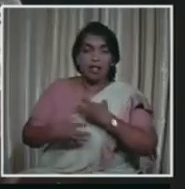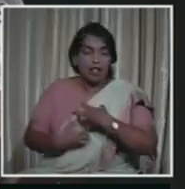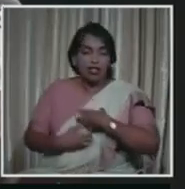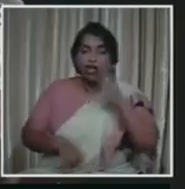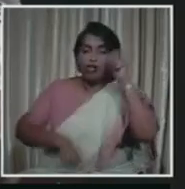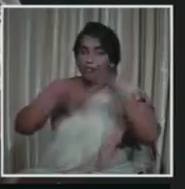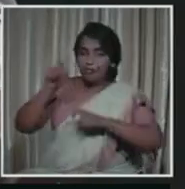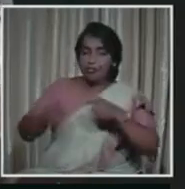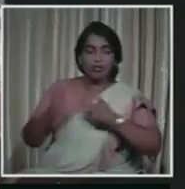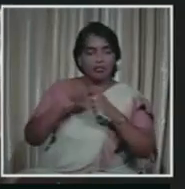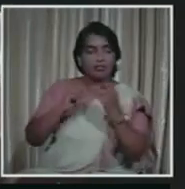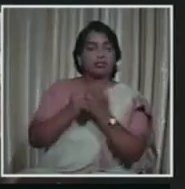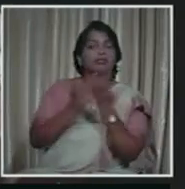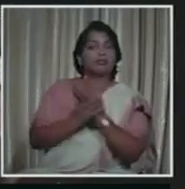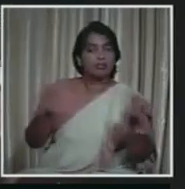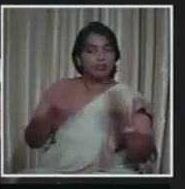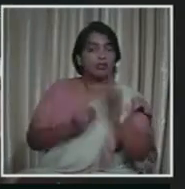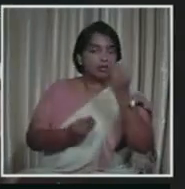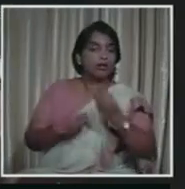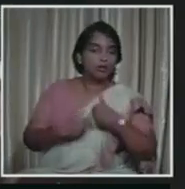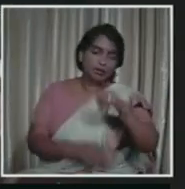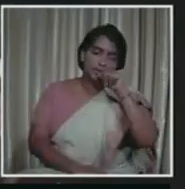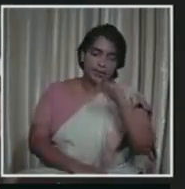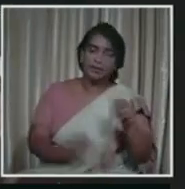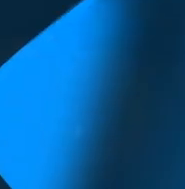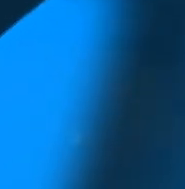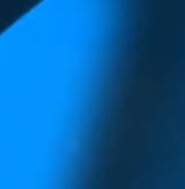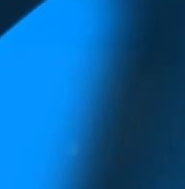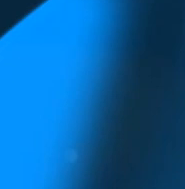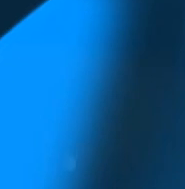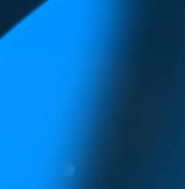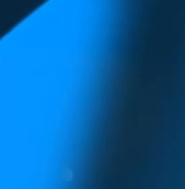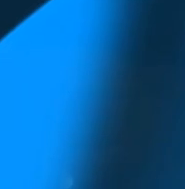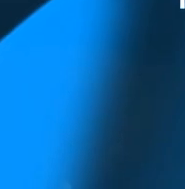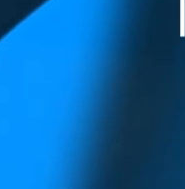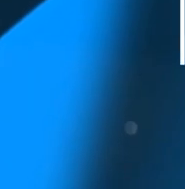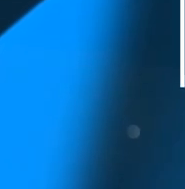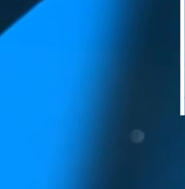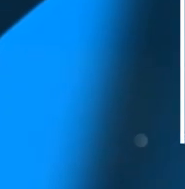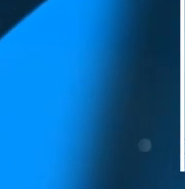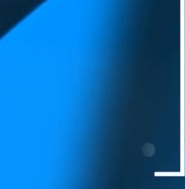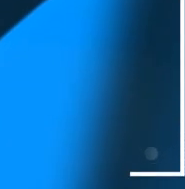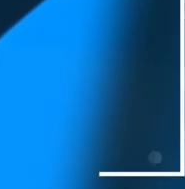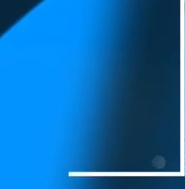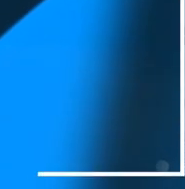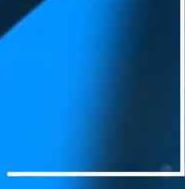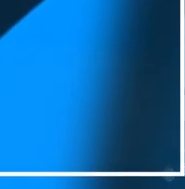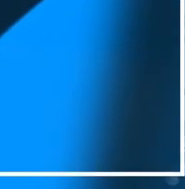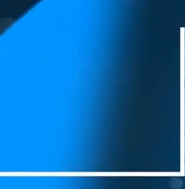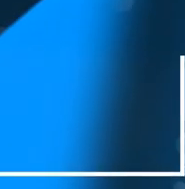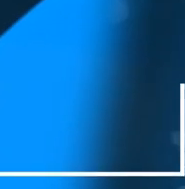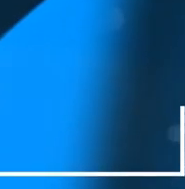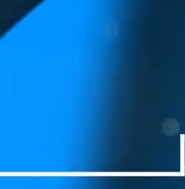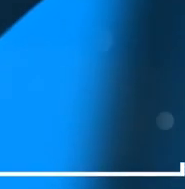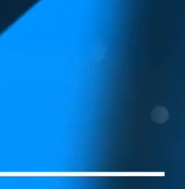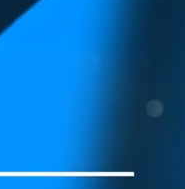ජනතාවට විසඳුම් ලබා දෙන්නට අපි අනිවාර්යයෙන්ම කටයුතු කරනවා දිනපතා අලුත් වීඩියෝ සහ ප්‍රවෘත්ති නැරඹීමට ඉහත බටන් එක